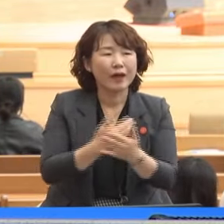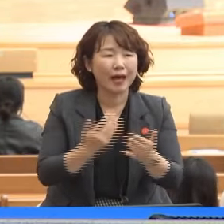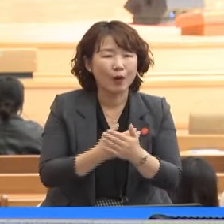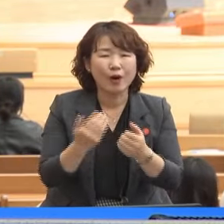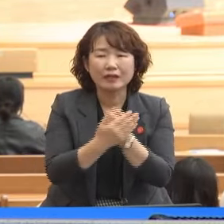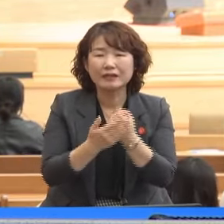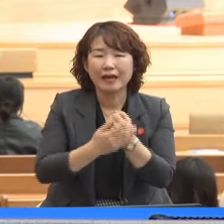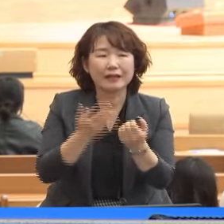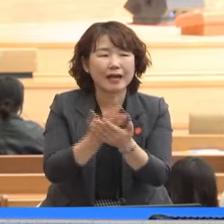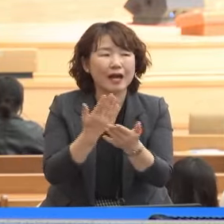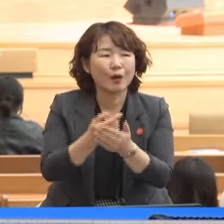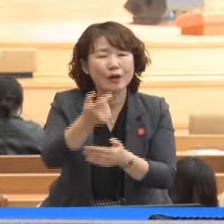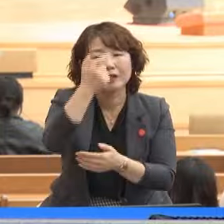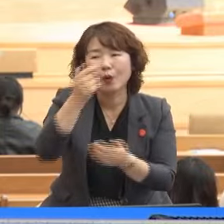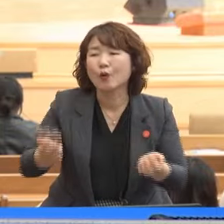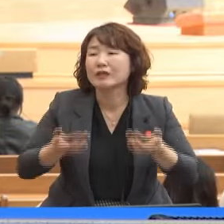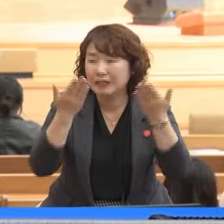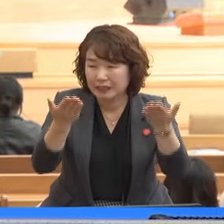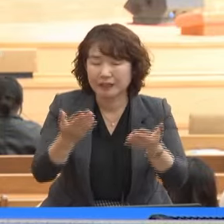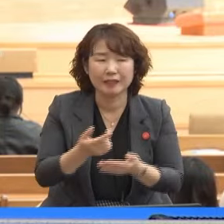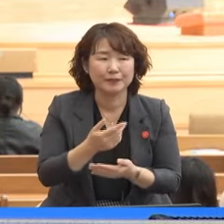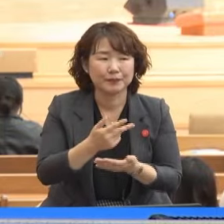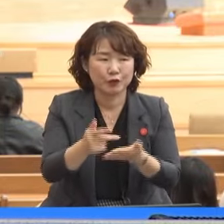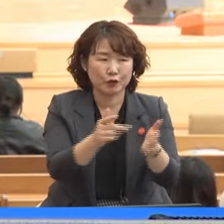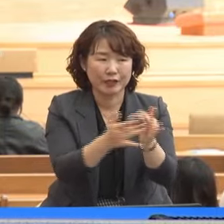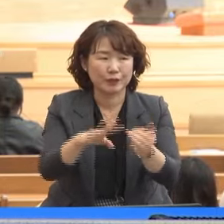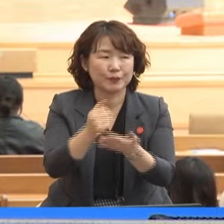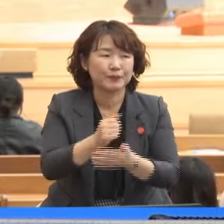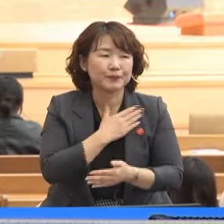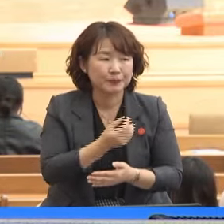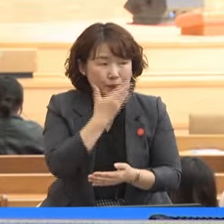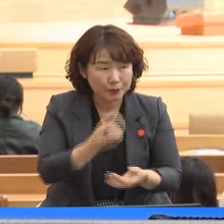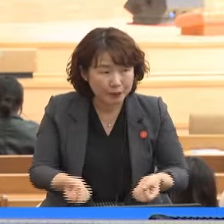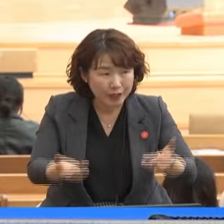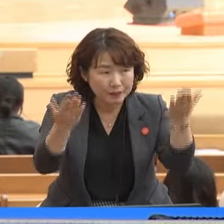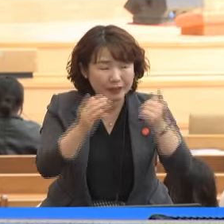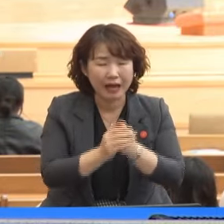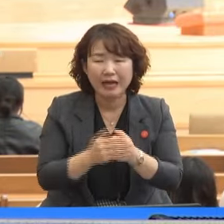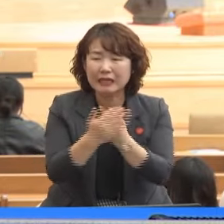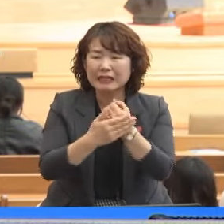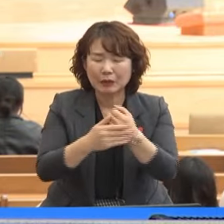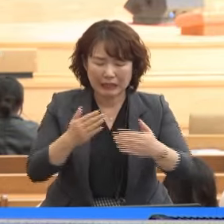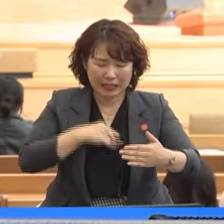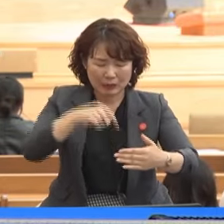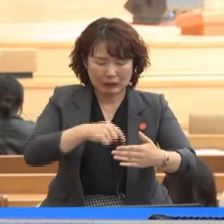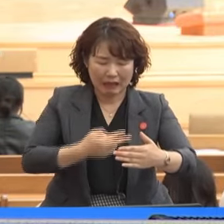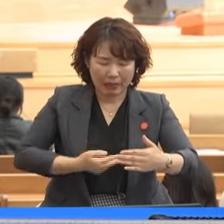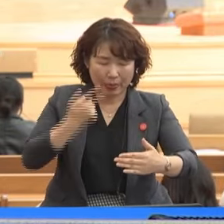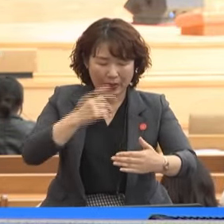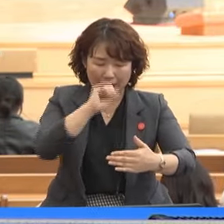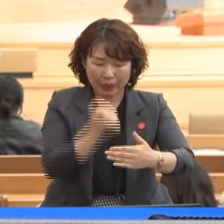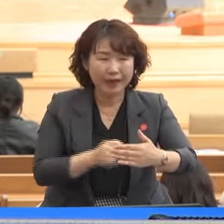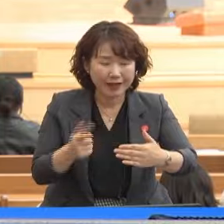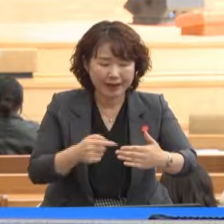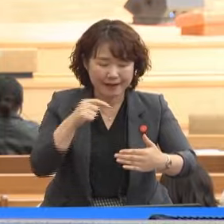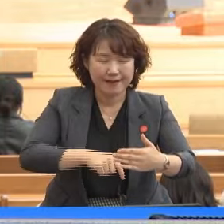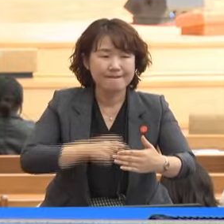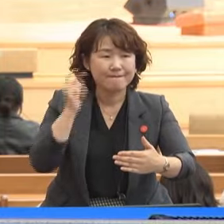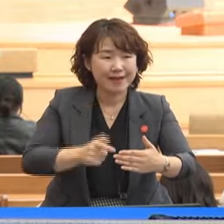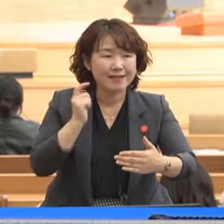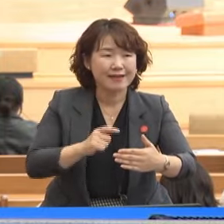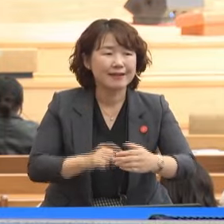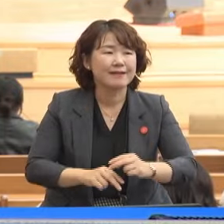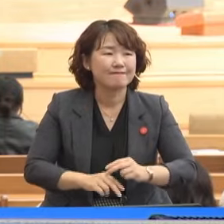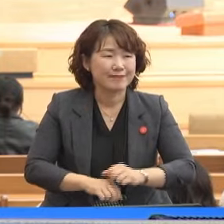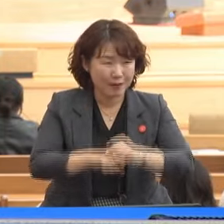구할 수 있기를 주 예수 이름으로 축원합니다. 은혜로 속이 비는 게 아니라 단단하게 채워지는 거예요. 여러분